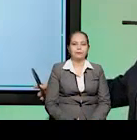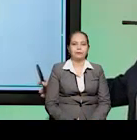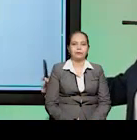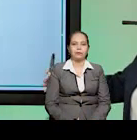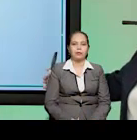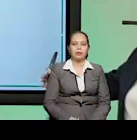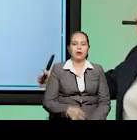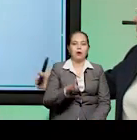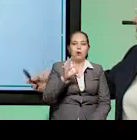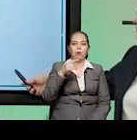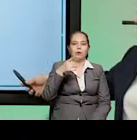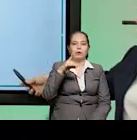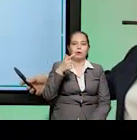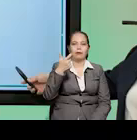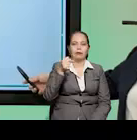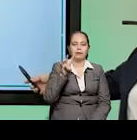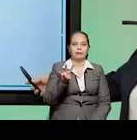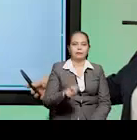орган,